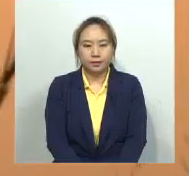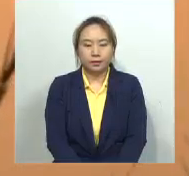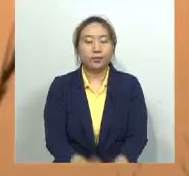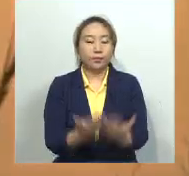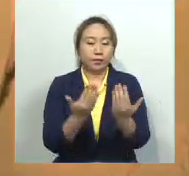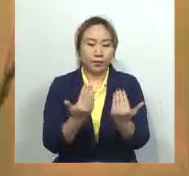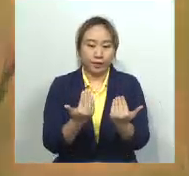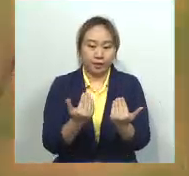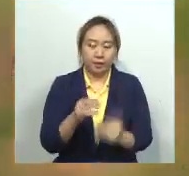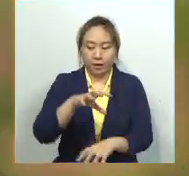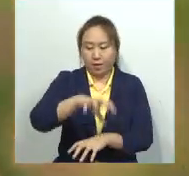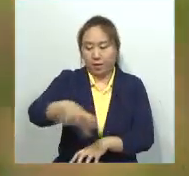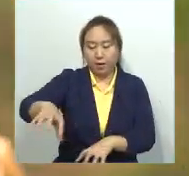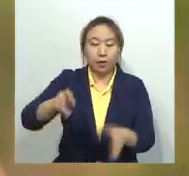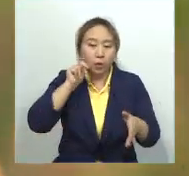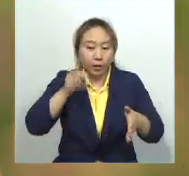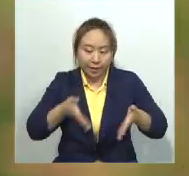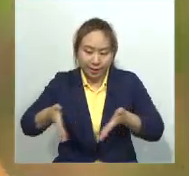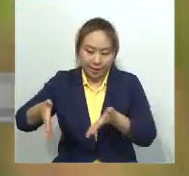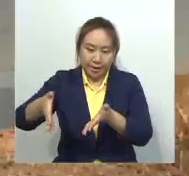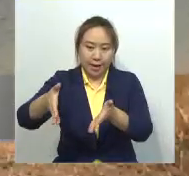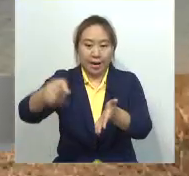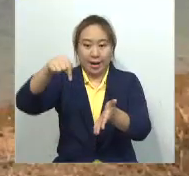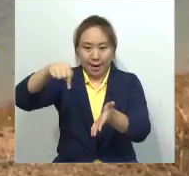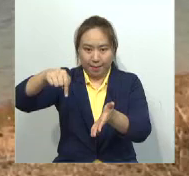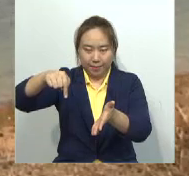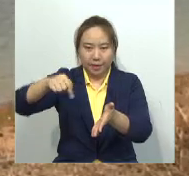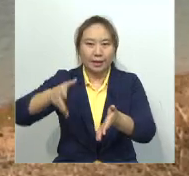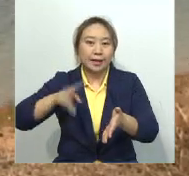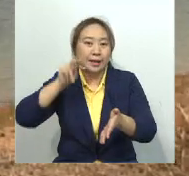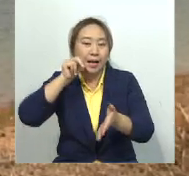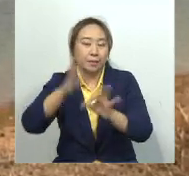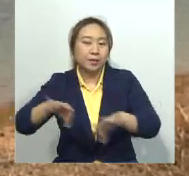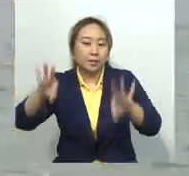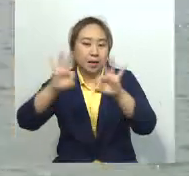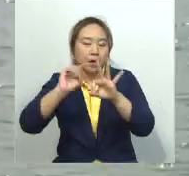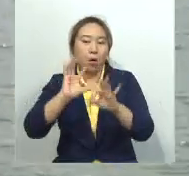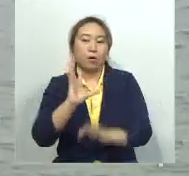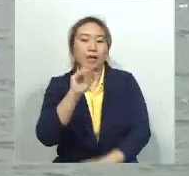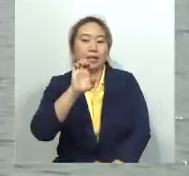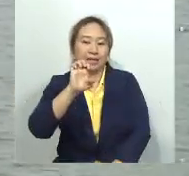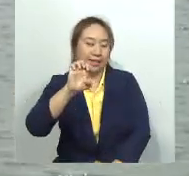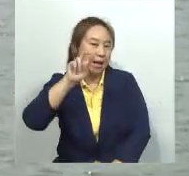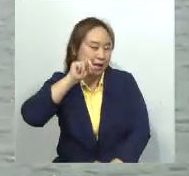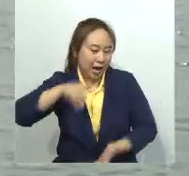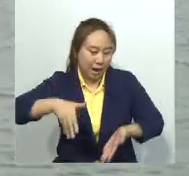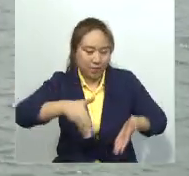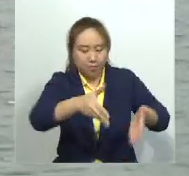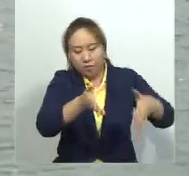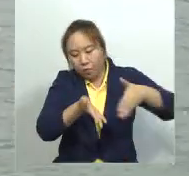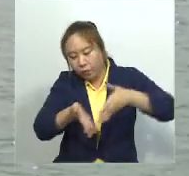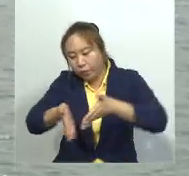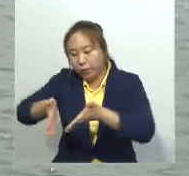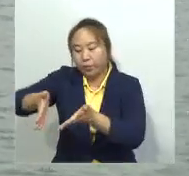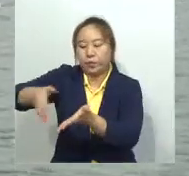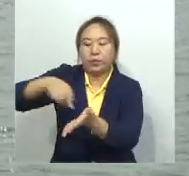สภาพพื้นที่ส่วนใหญ่ของลุ่มน้ำห้วยสามหมอซึ่งเป็นลุ่มน้ำสาขาสำคัญของแม่น้ำชีเป็นที่ราบเชิงเขาครอบค